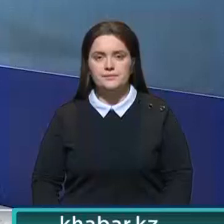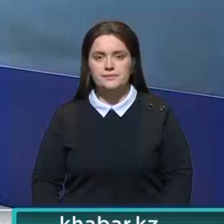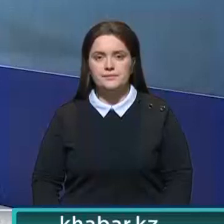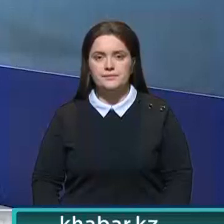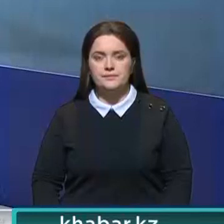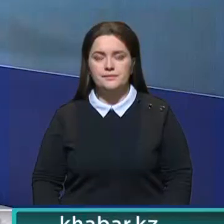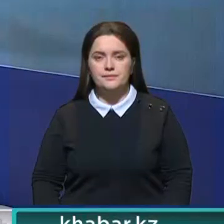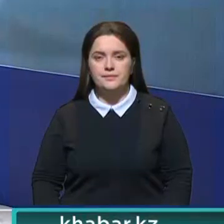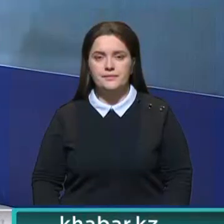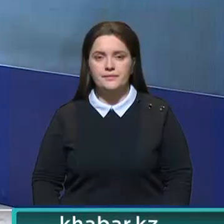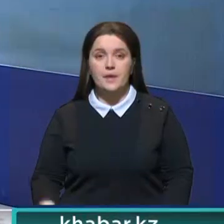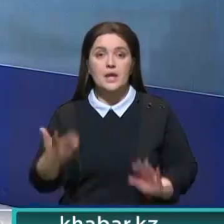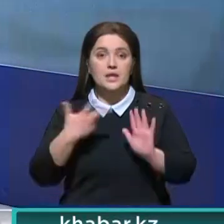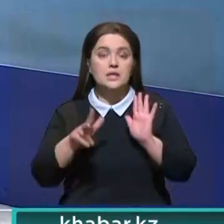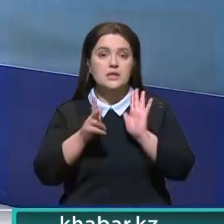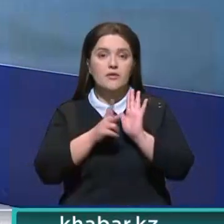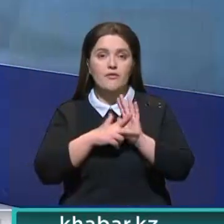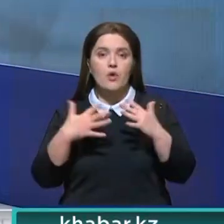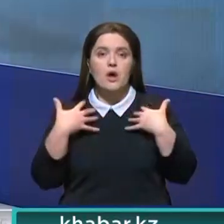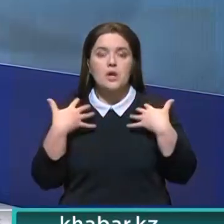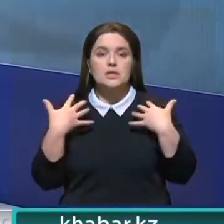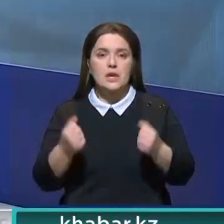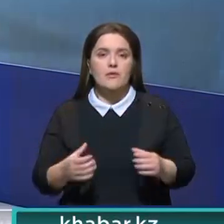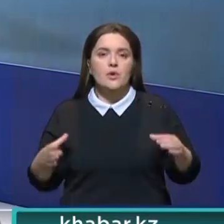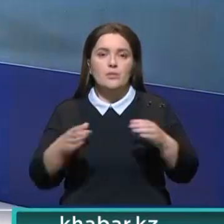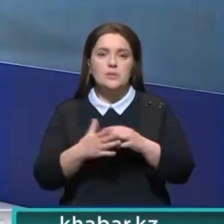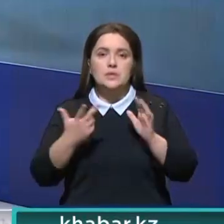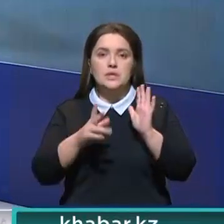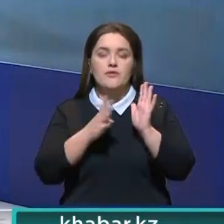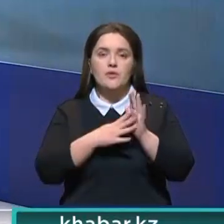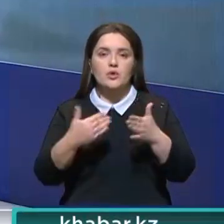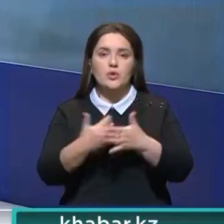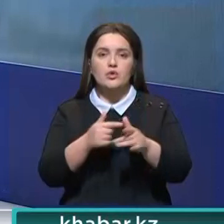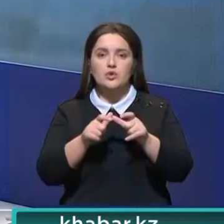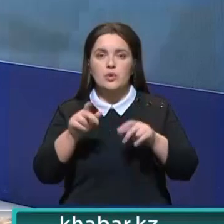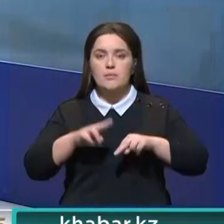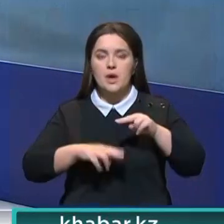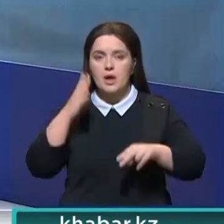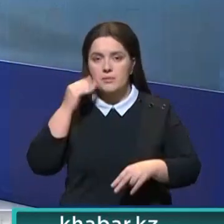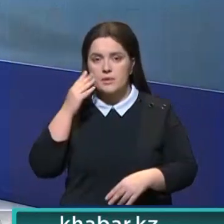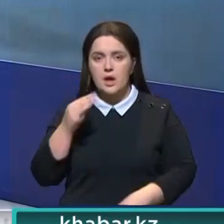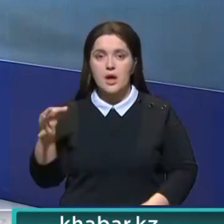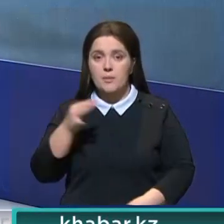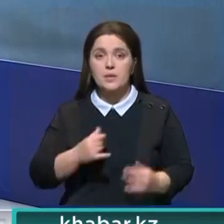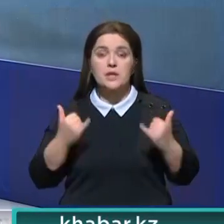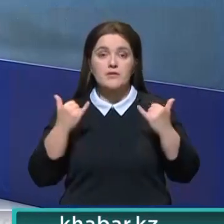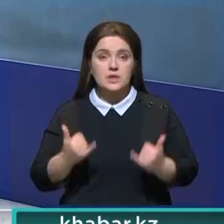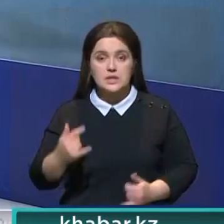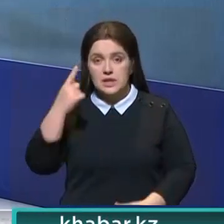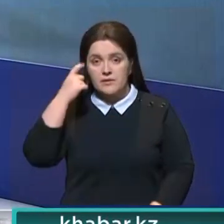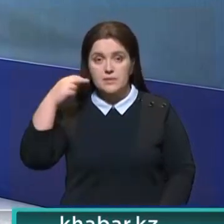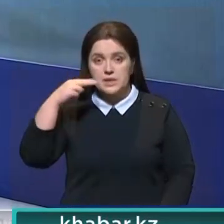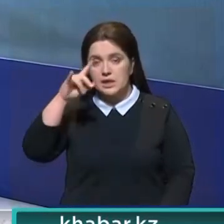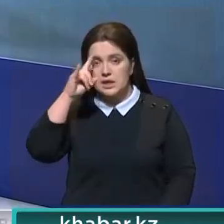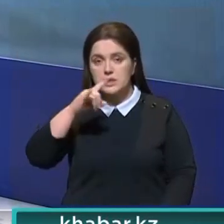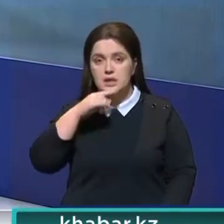Но теперь обо всем по порядку. 38 оздоровительных комплексов и 39 новых школ построят в Алматинской области. Об этом сегодня